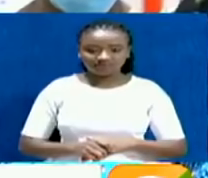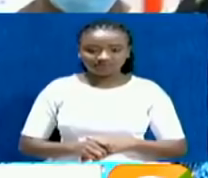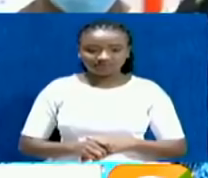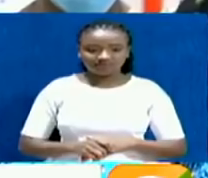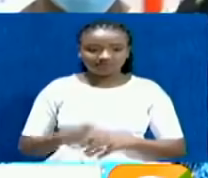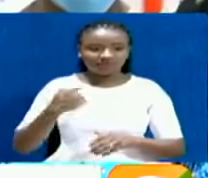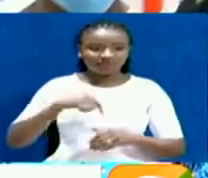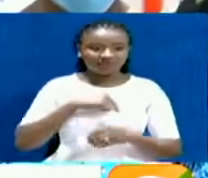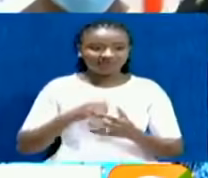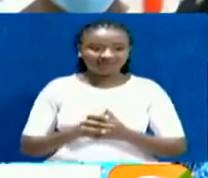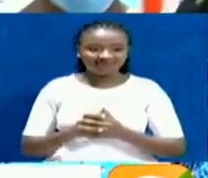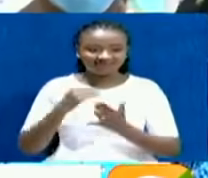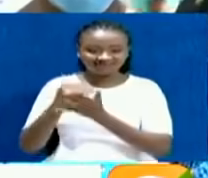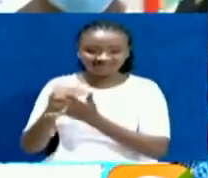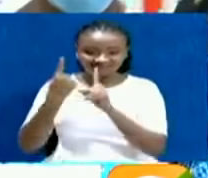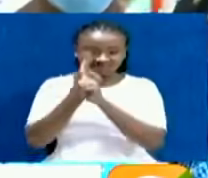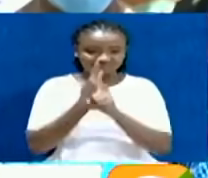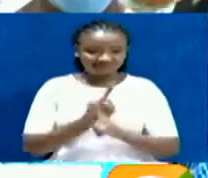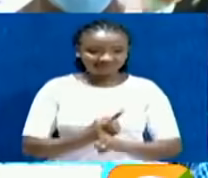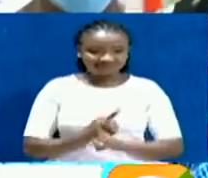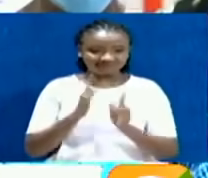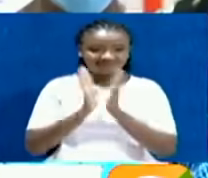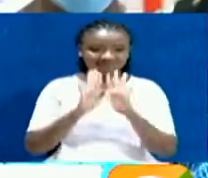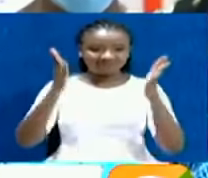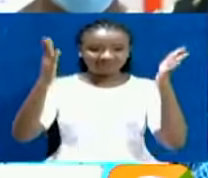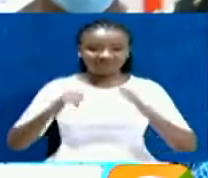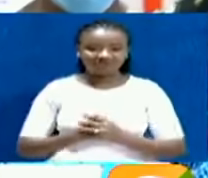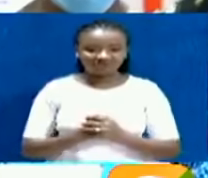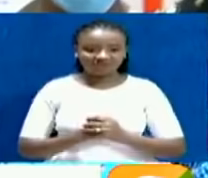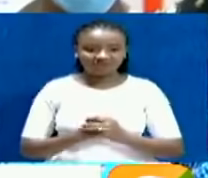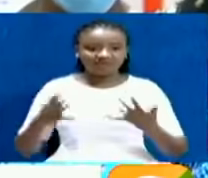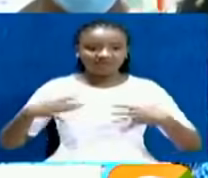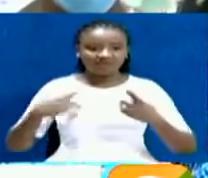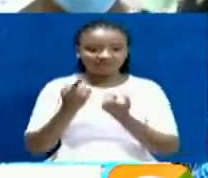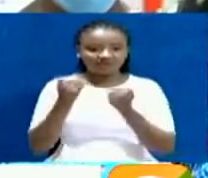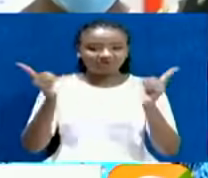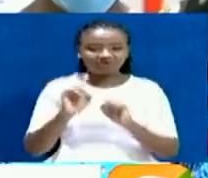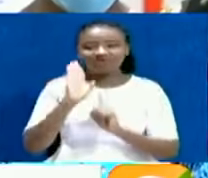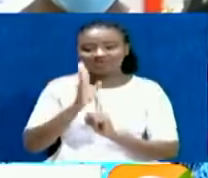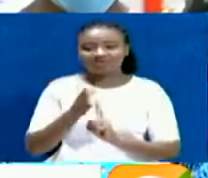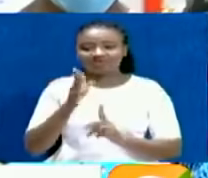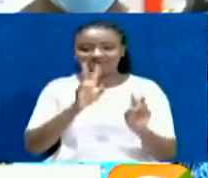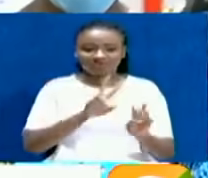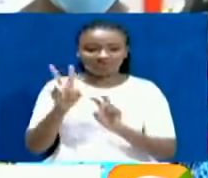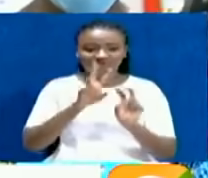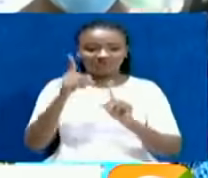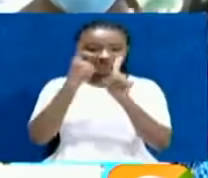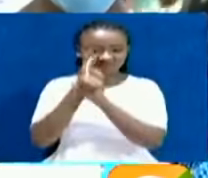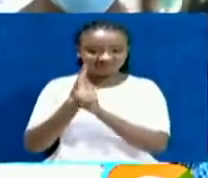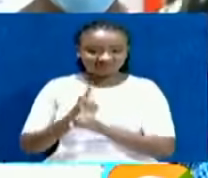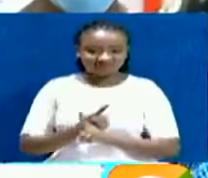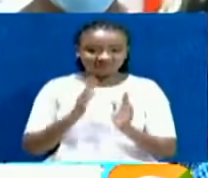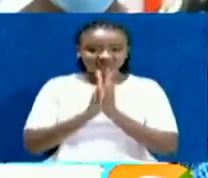celebrations that would be in the counties so that everybody will watch the celebrations that will be